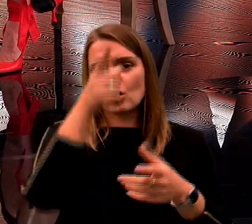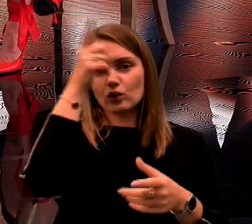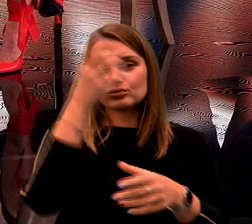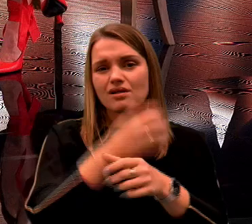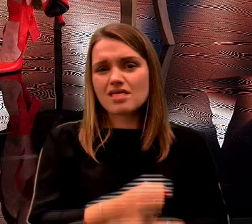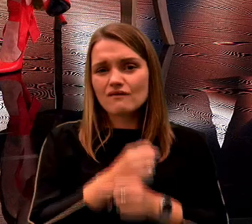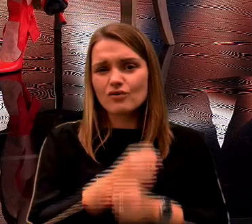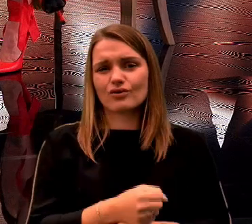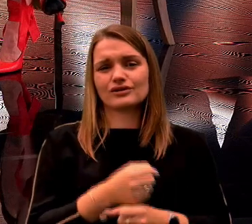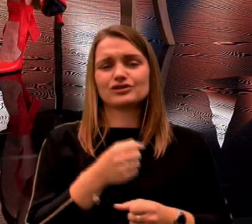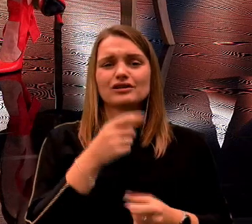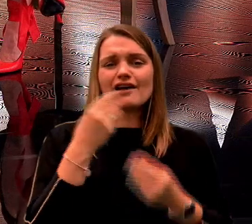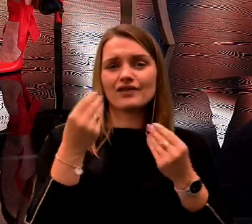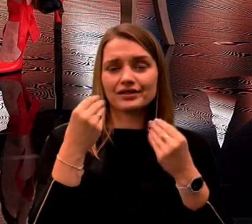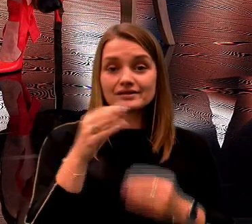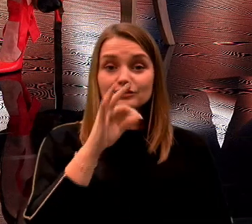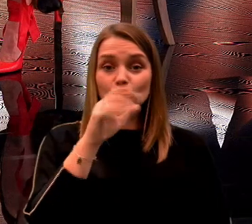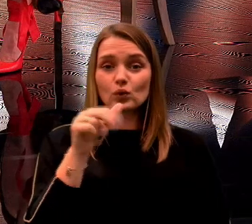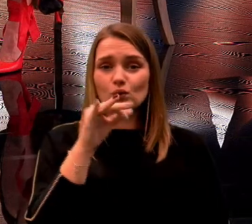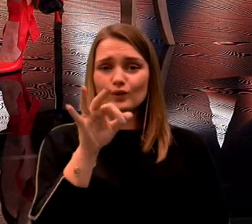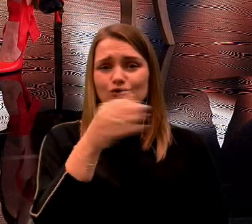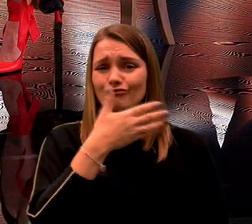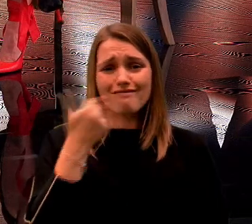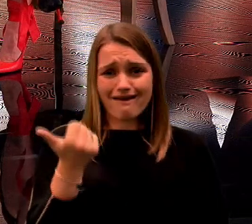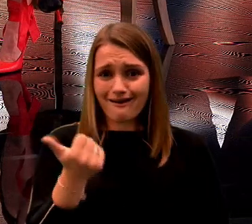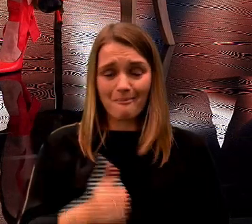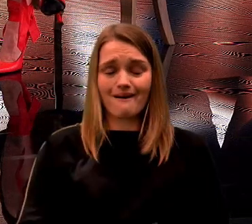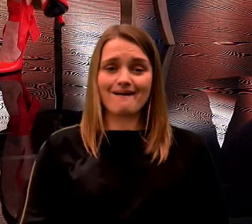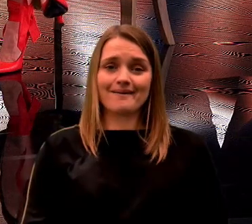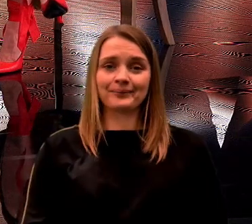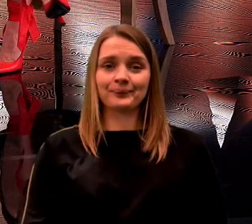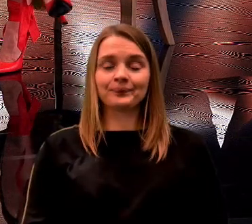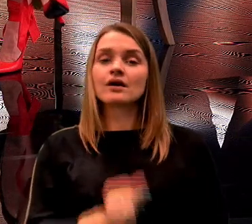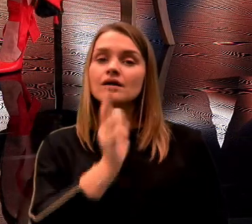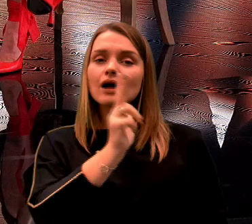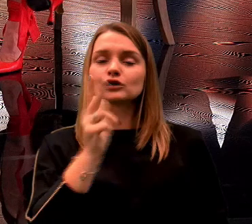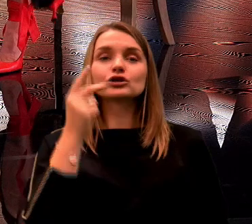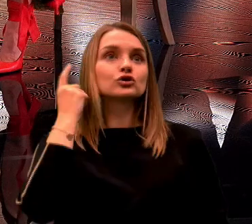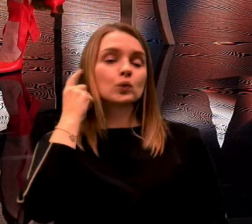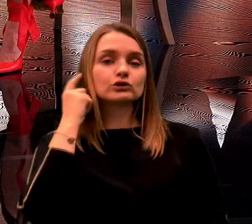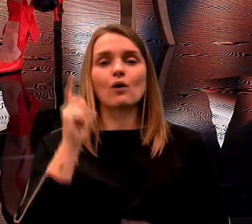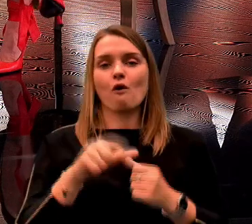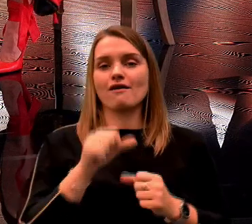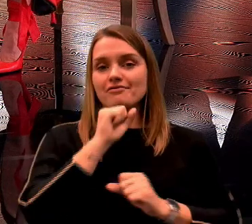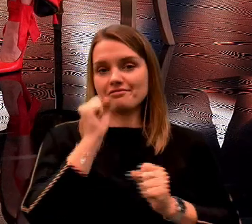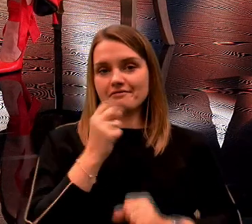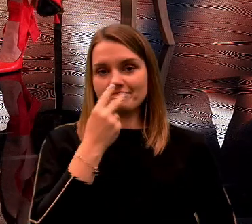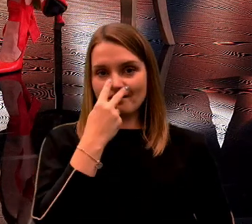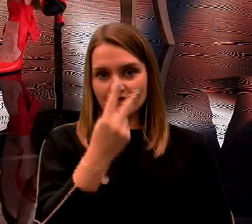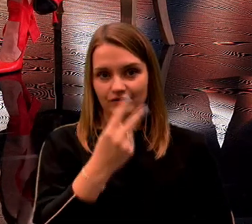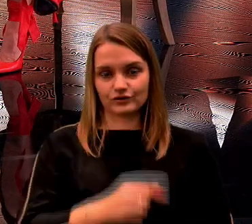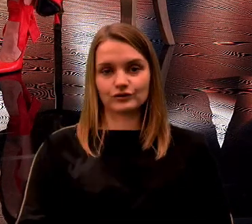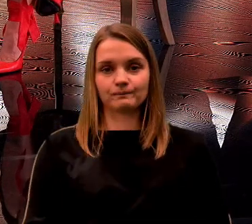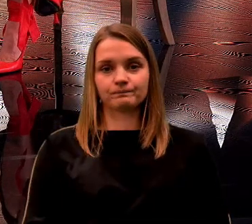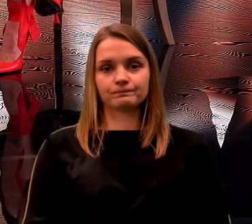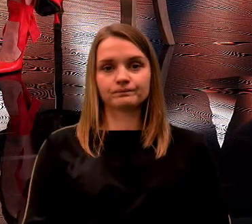fantastyczne turkusy i nieturkusy, to one nie istnieją, tak, są jak Yeti. Każdy słyszał, a nikt nie widział. I rzeczywiście,